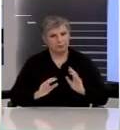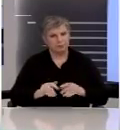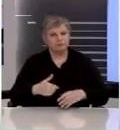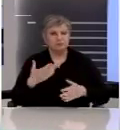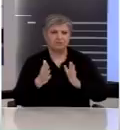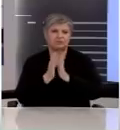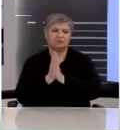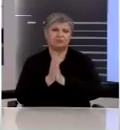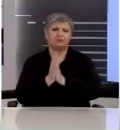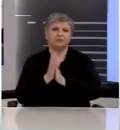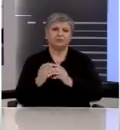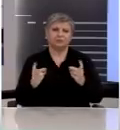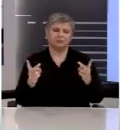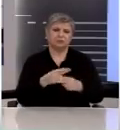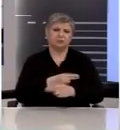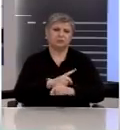προκαλείτε απαντήσεις, διότι